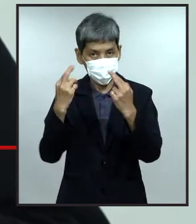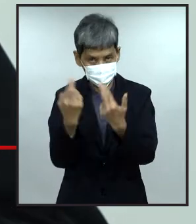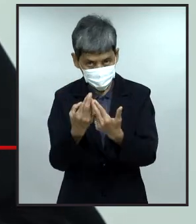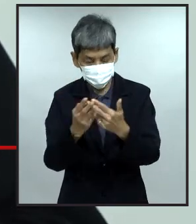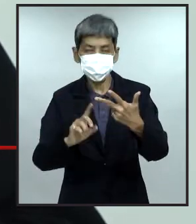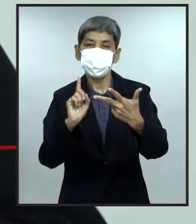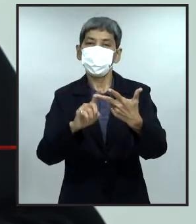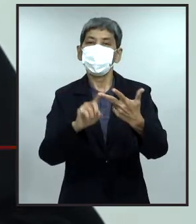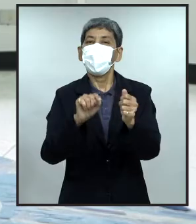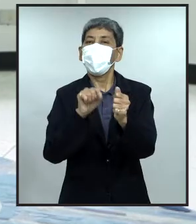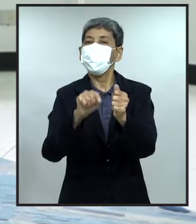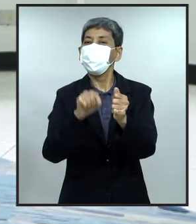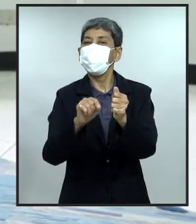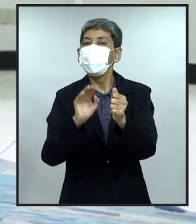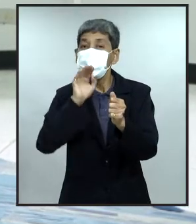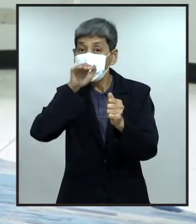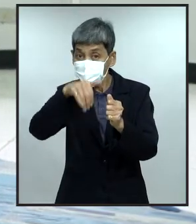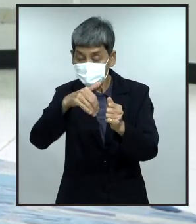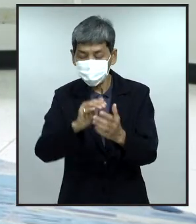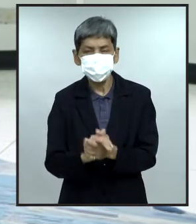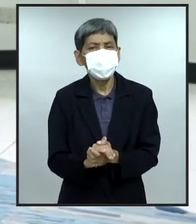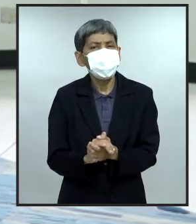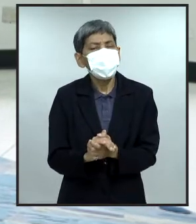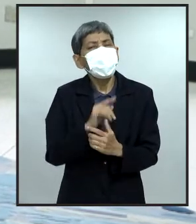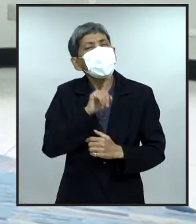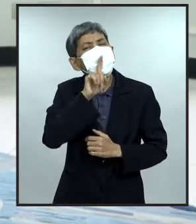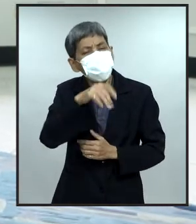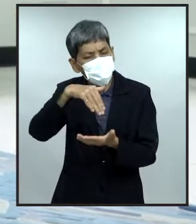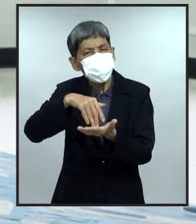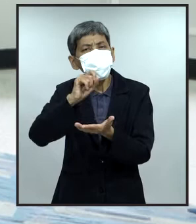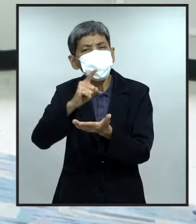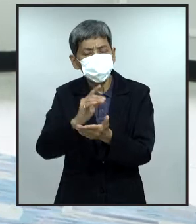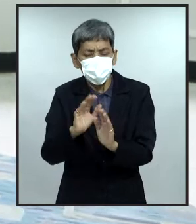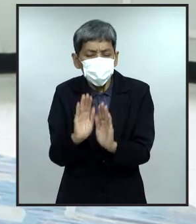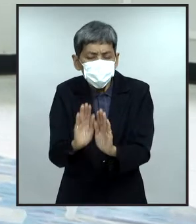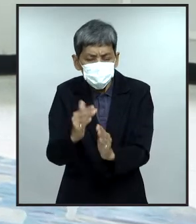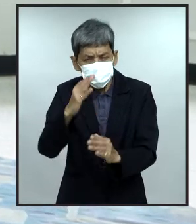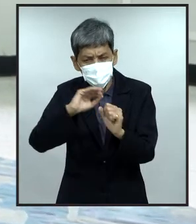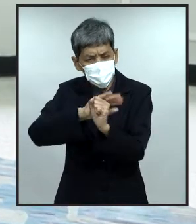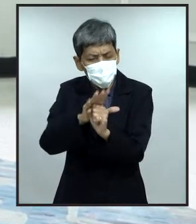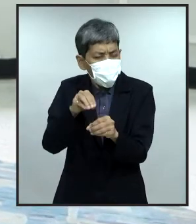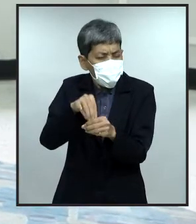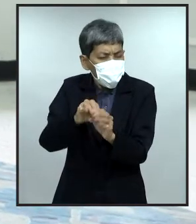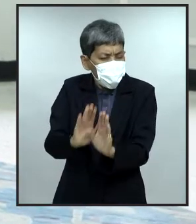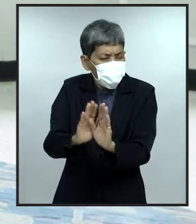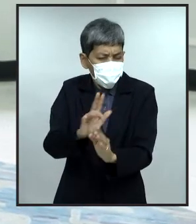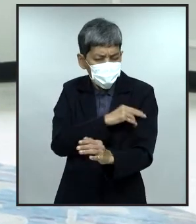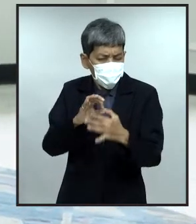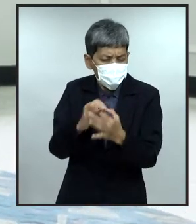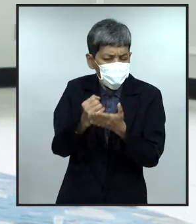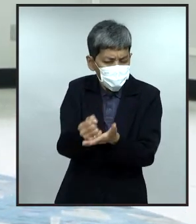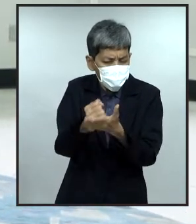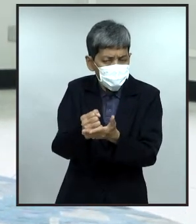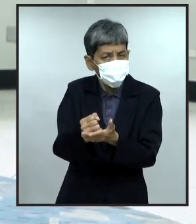ล้วก็เขตราชเทวี ในส่วนของศูนย์พักคอยเองเนี่ยครับด้วยความที่ว่าเป็นของคนตาบอดมันมีความแตกต่างยังไงบ้าง